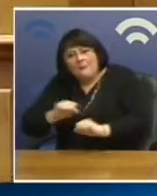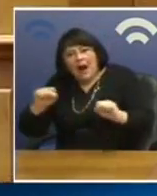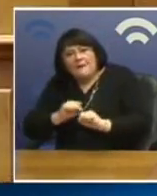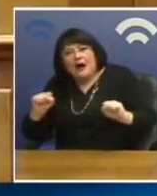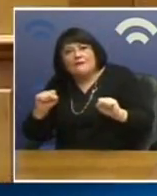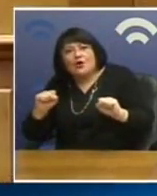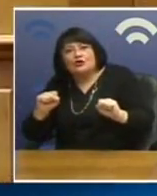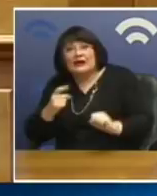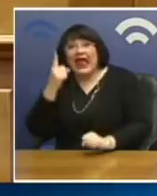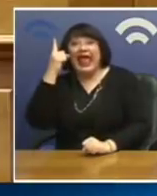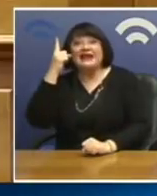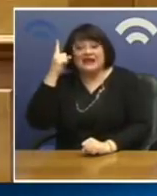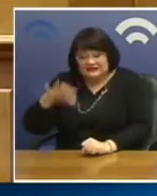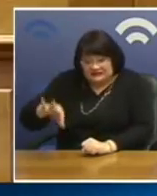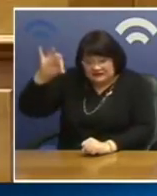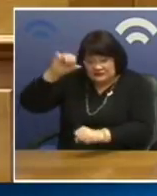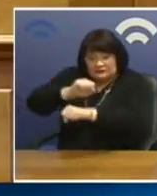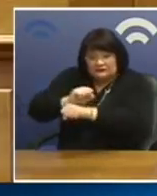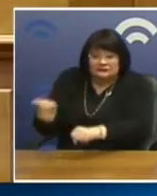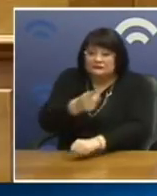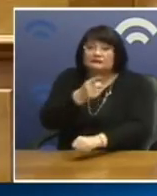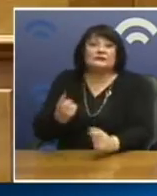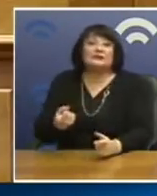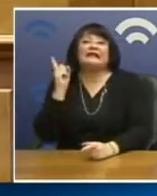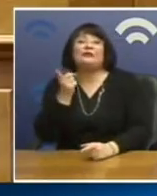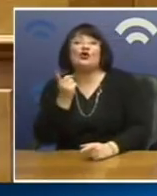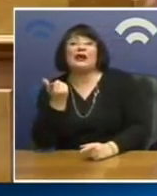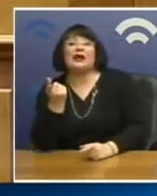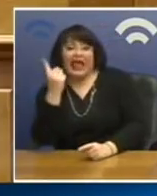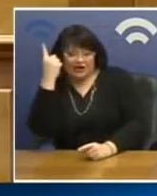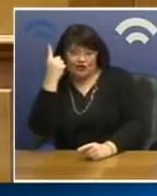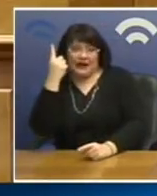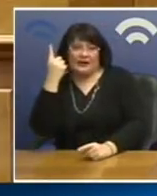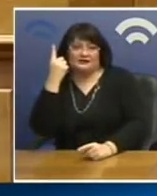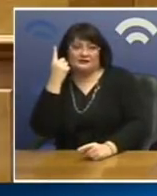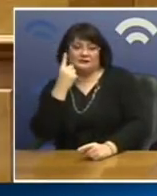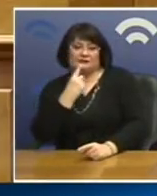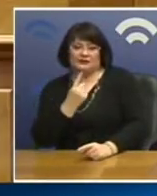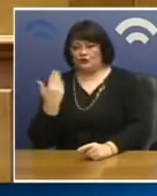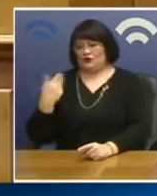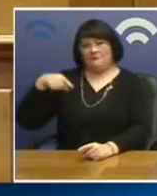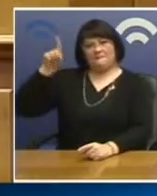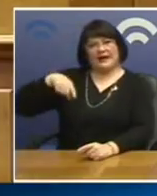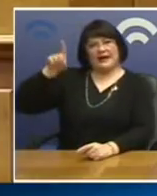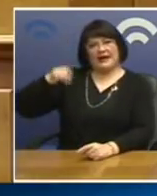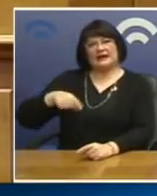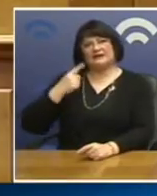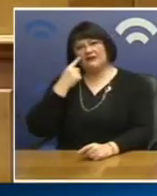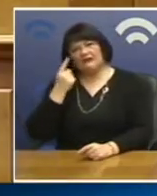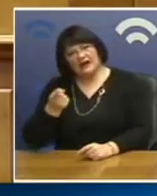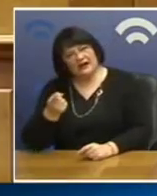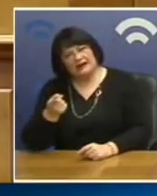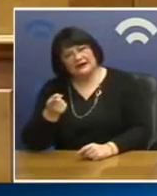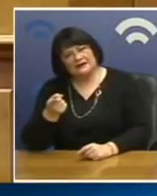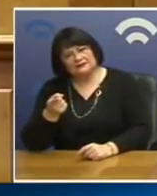ενός, για την κατοχή. Αλλά όμως φάνηκε τις προηγούμενες μέρες και φάνηκε